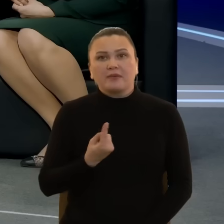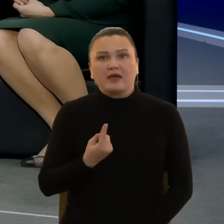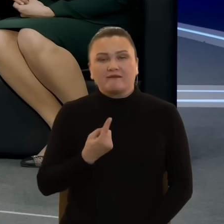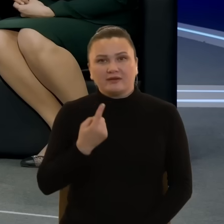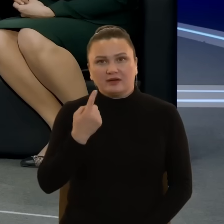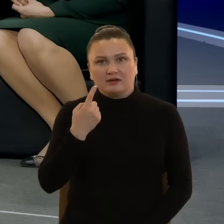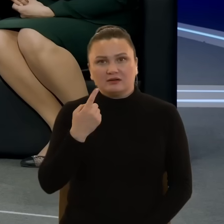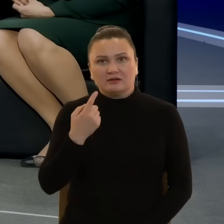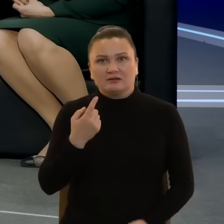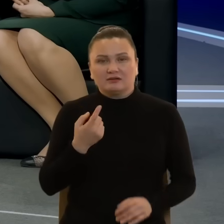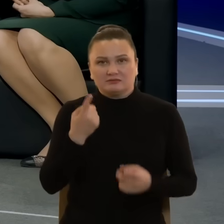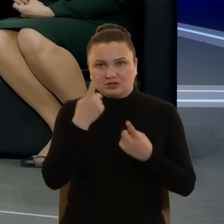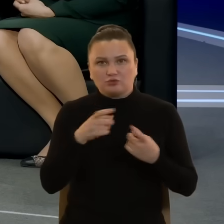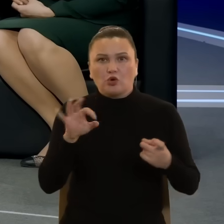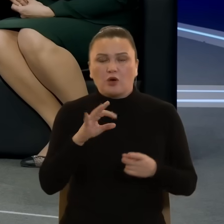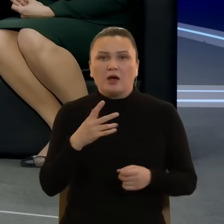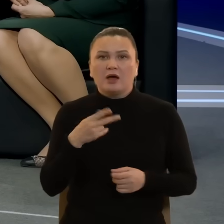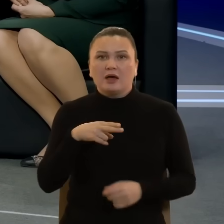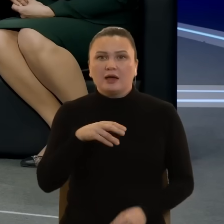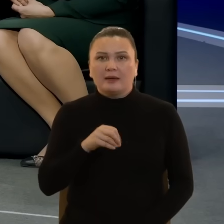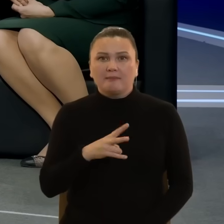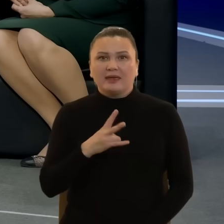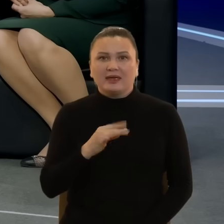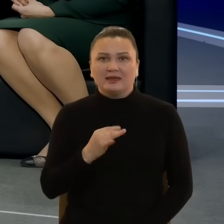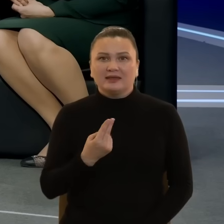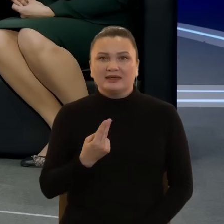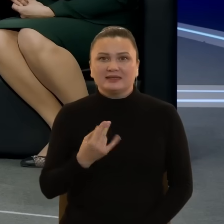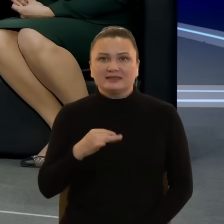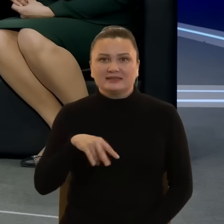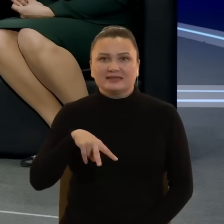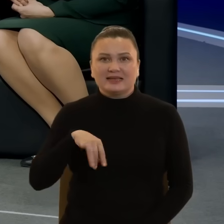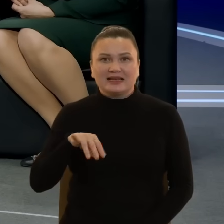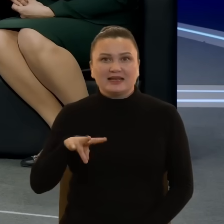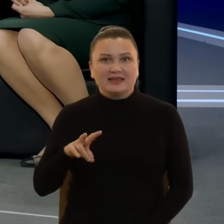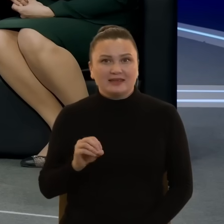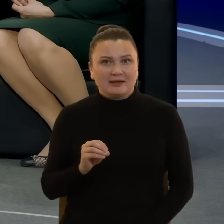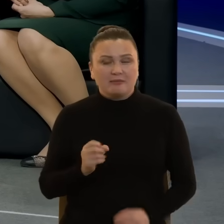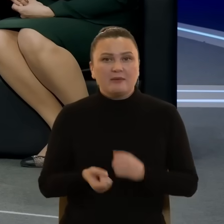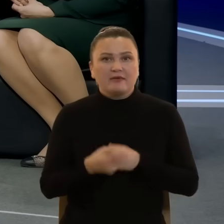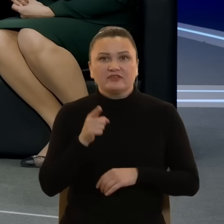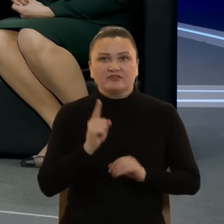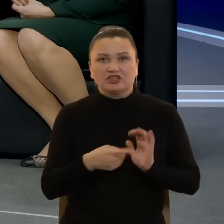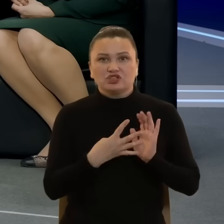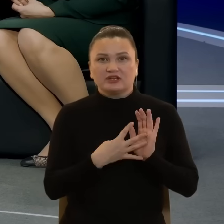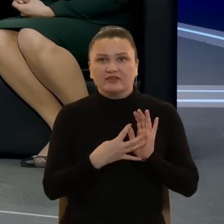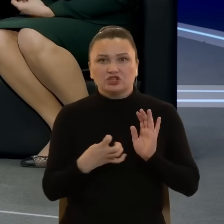о пенициллине и о его уникальном действии появились в